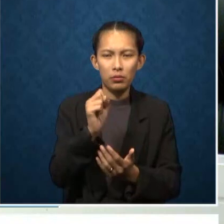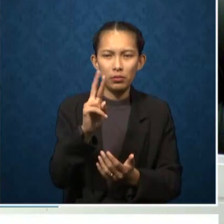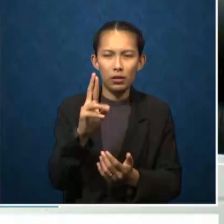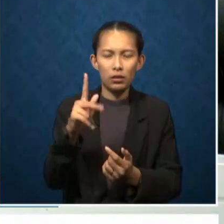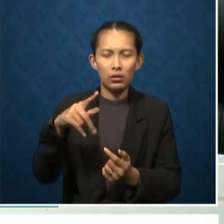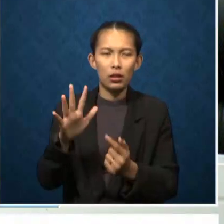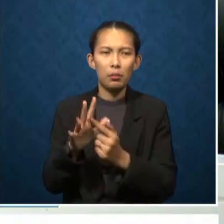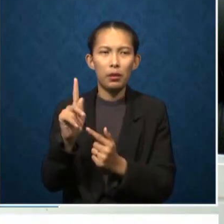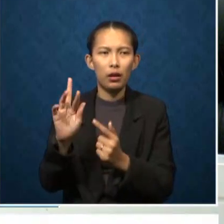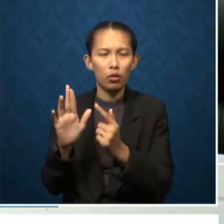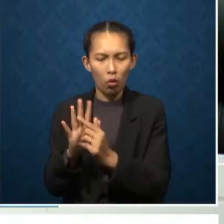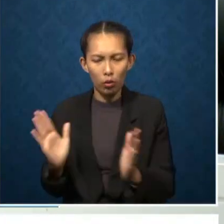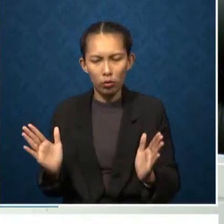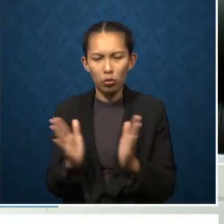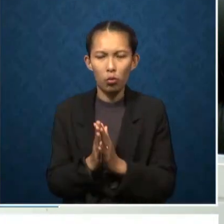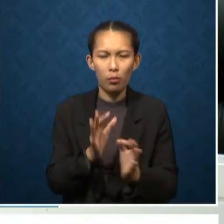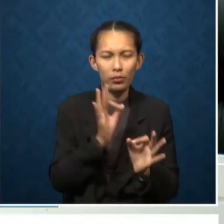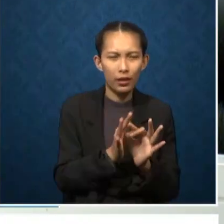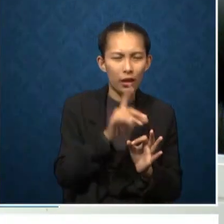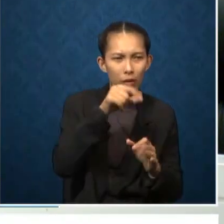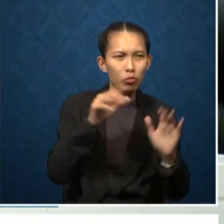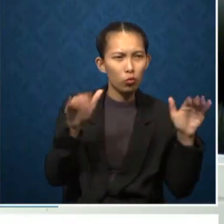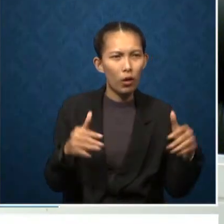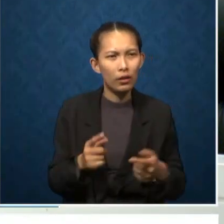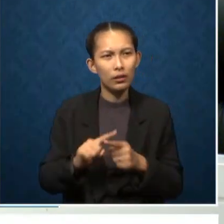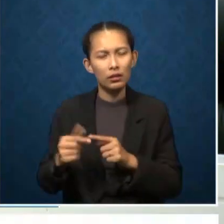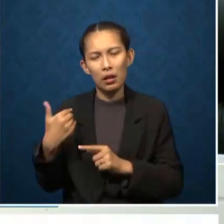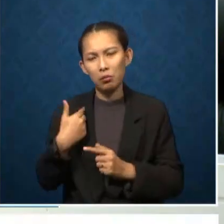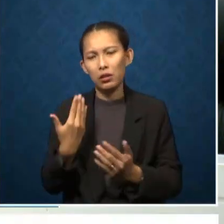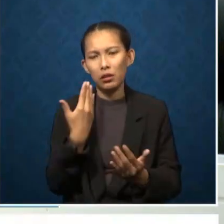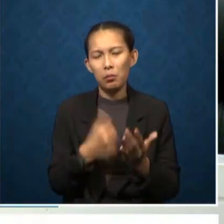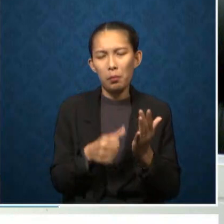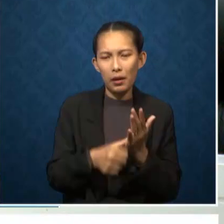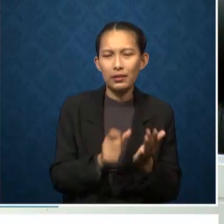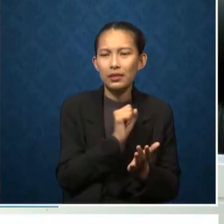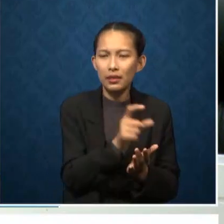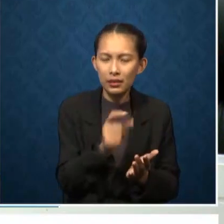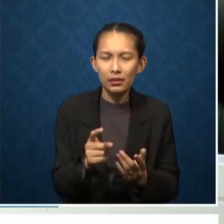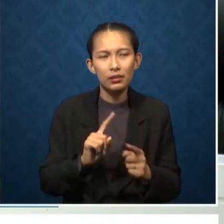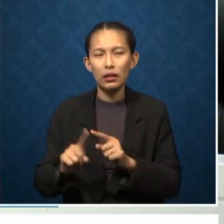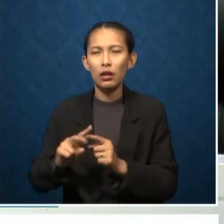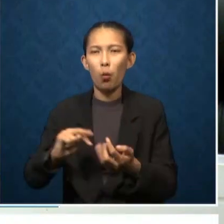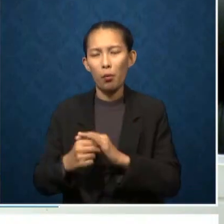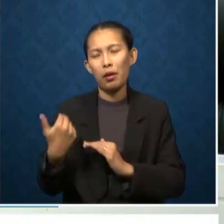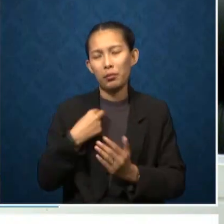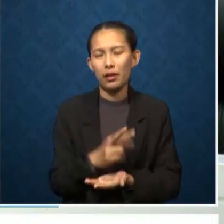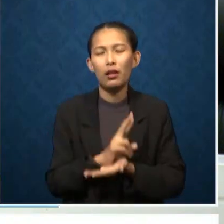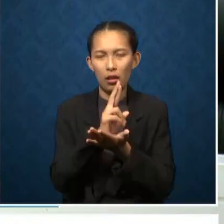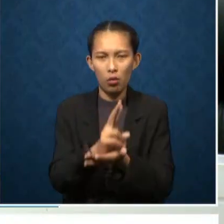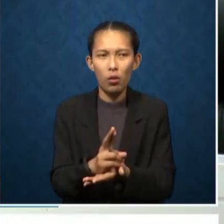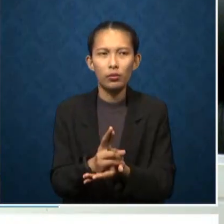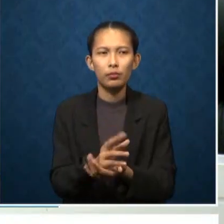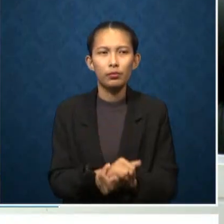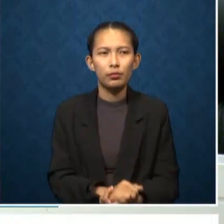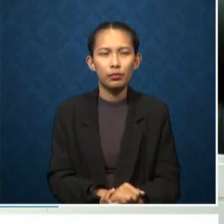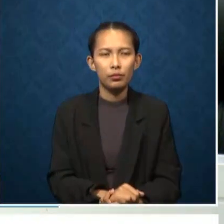ายในกระทรวงการคลังแล้วก็ธนาคารกรุงไทยทําระบบคืนแวดนะคะให้กับนักท่องเที่ยวเป็นต้นอันนี้ก็ได้รางวัลเลือดรัฐในสาขาเรื่องของ